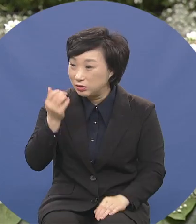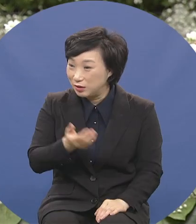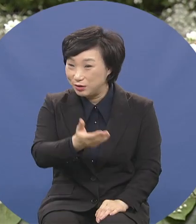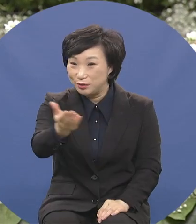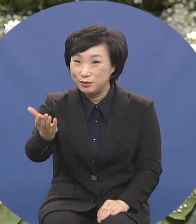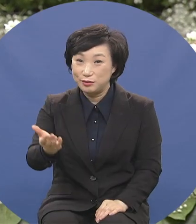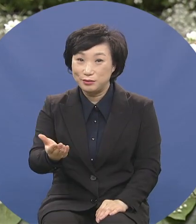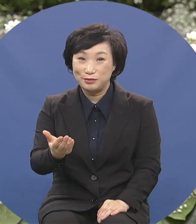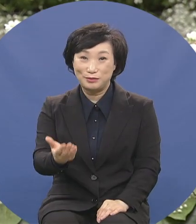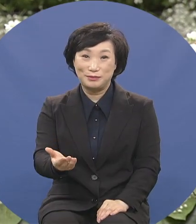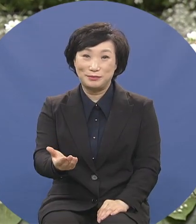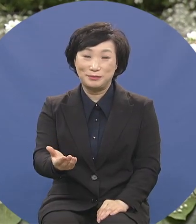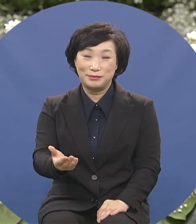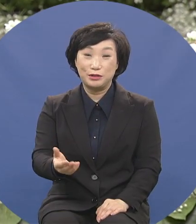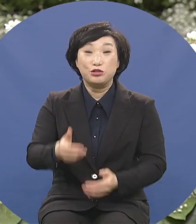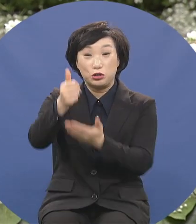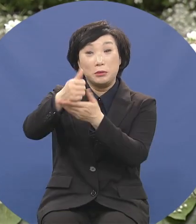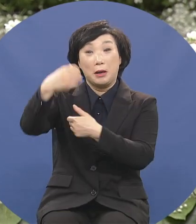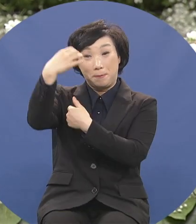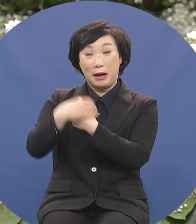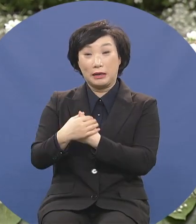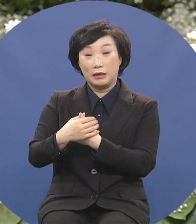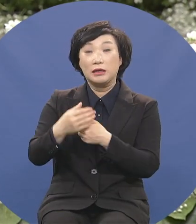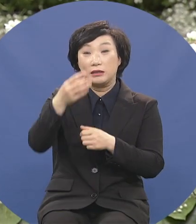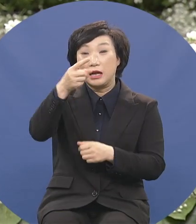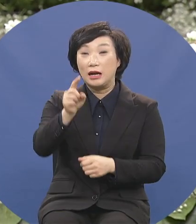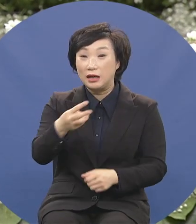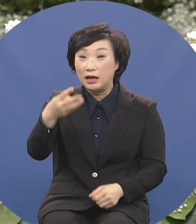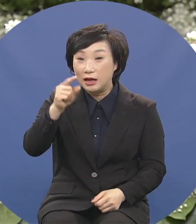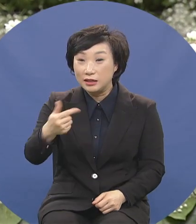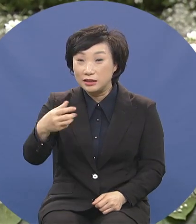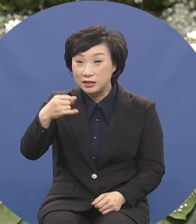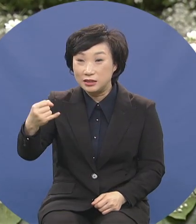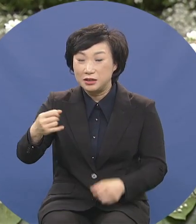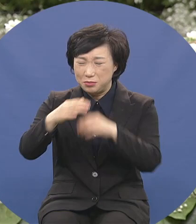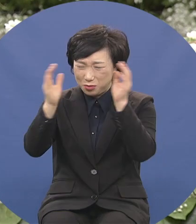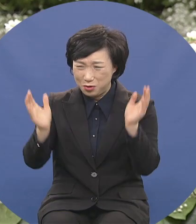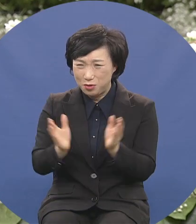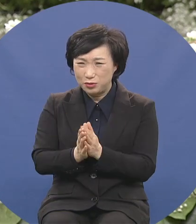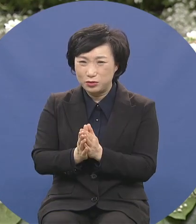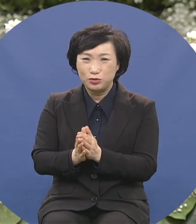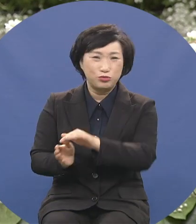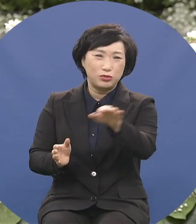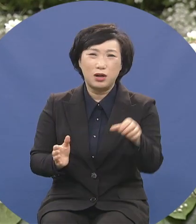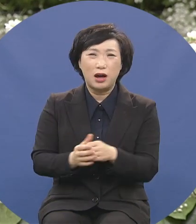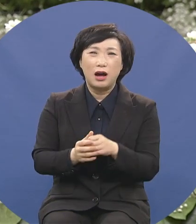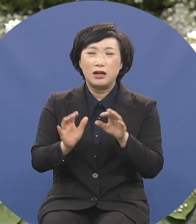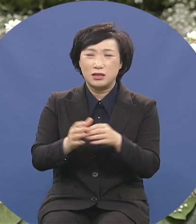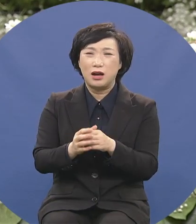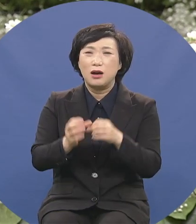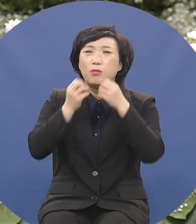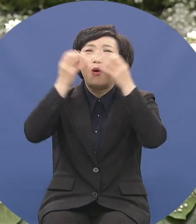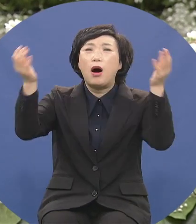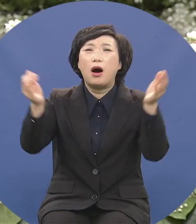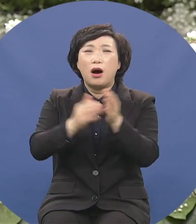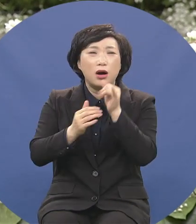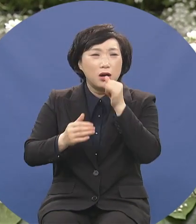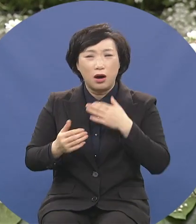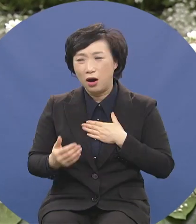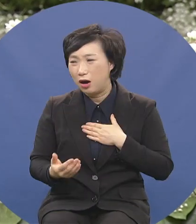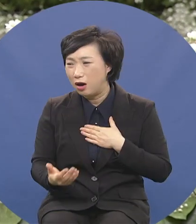나오겠는가? 주님이 주신 달란트를 다 까먹지 않겠는가?